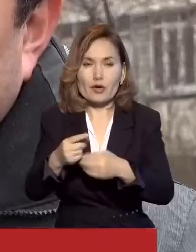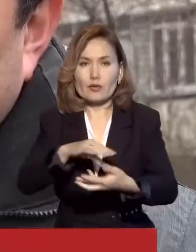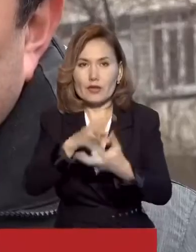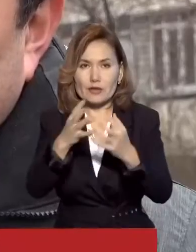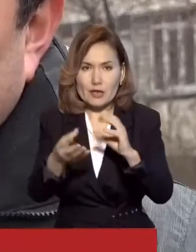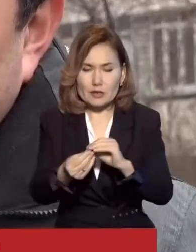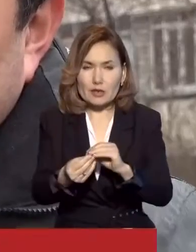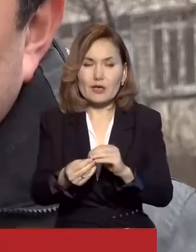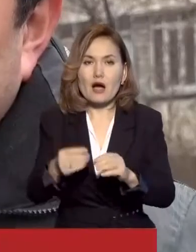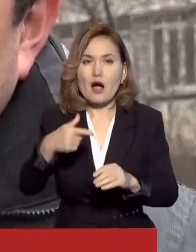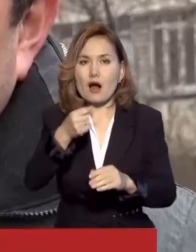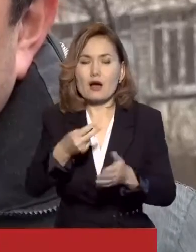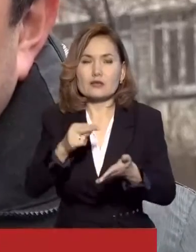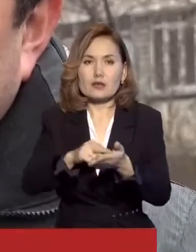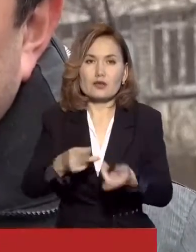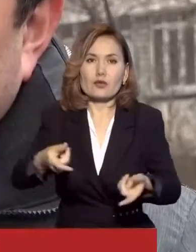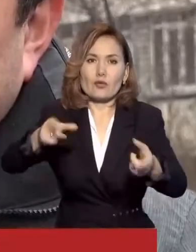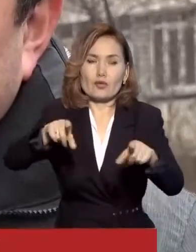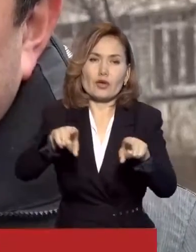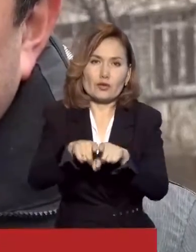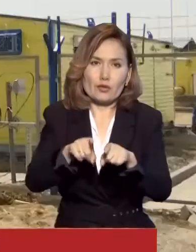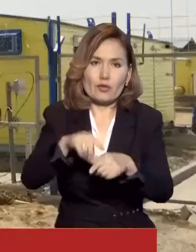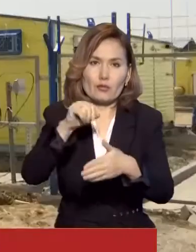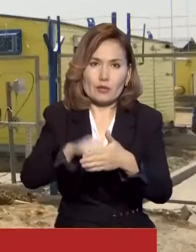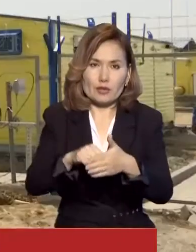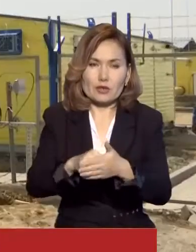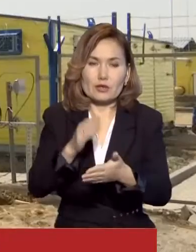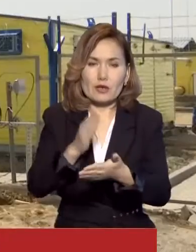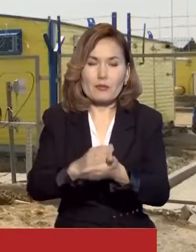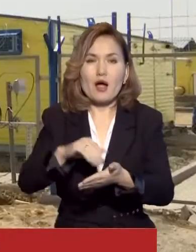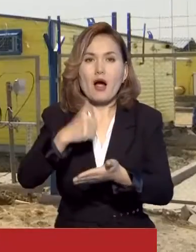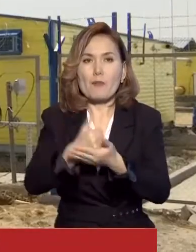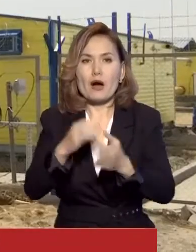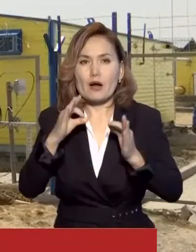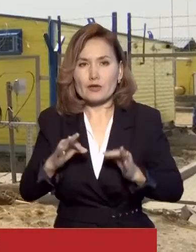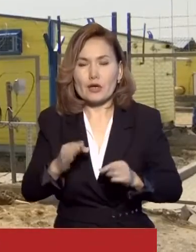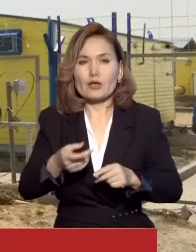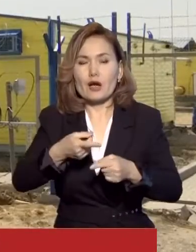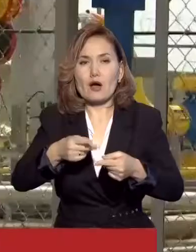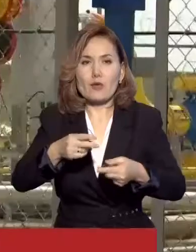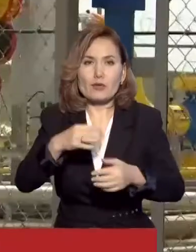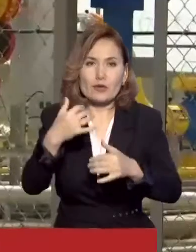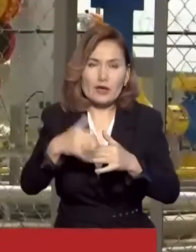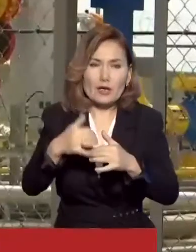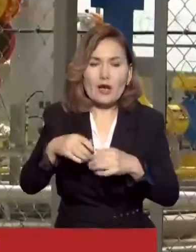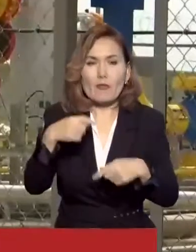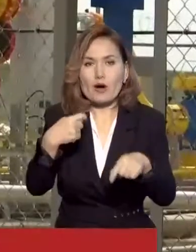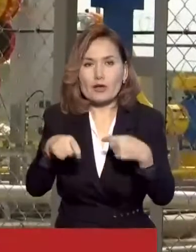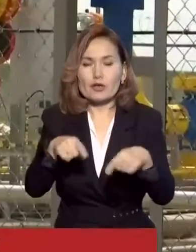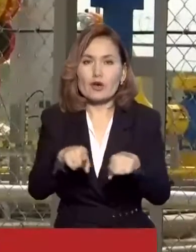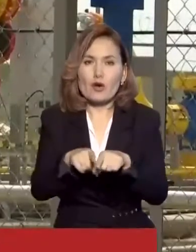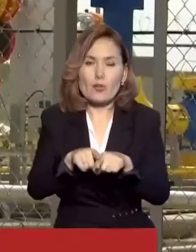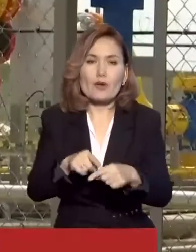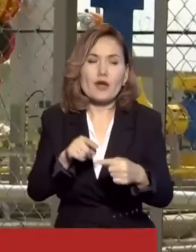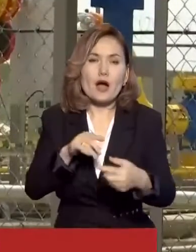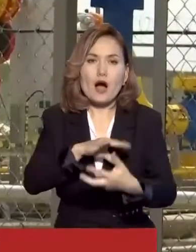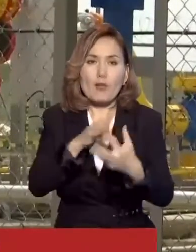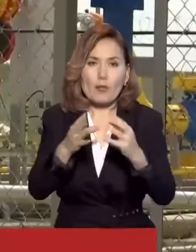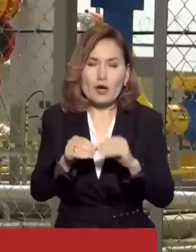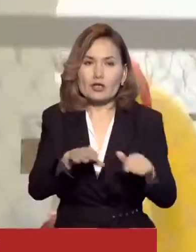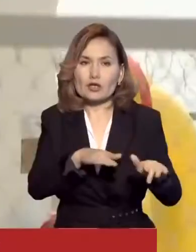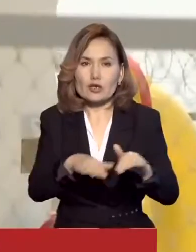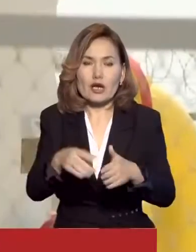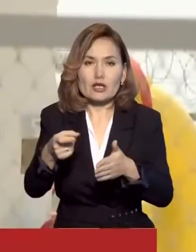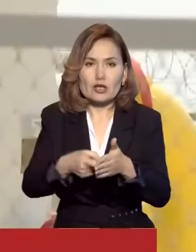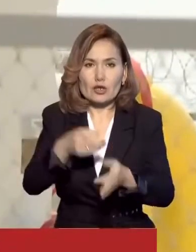ол бағаға ажиотаж нәтижесінде қымбаттап кетеді. Бас прокуратура бағалық сөз байласу мен бәсекелестікке қарсы іс-әрекеттерге қатысты шұғыл